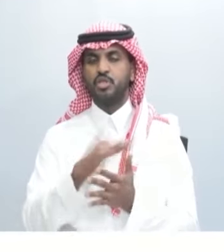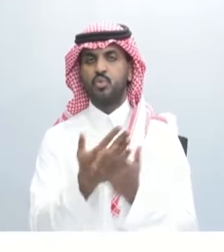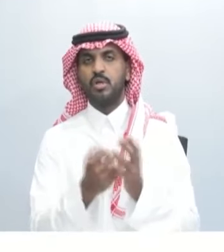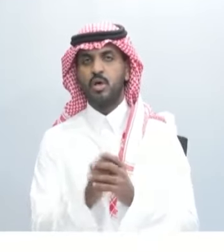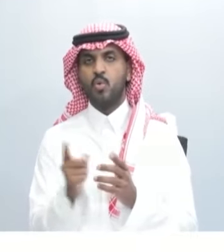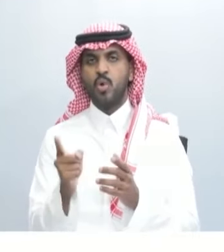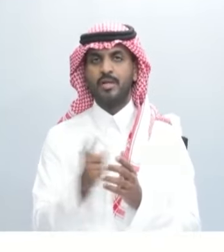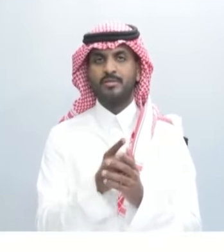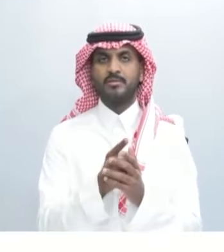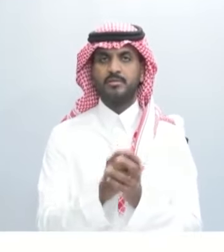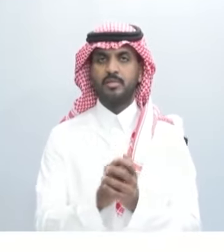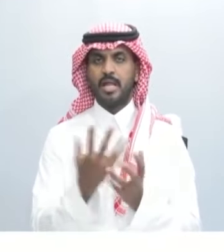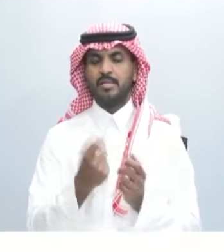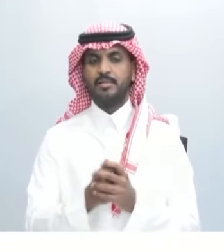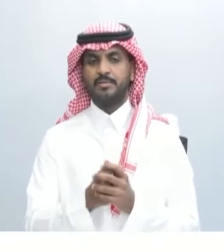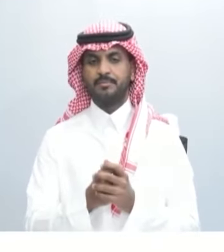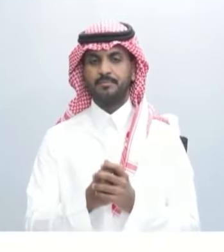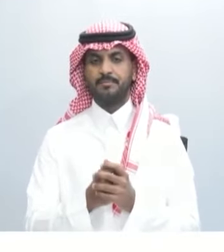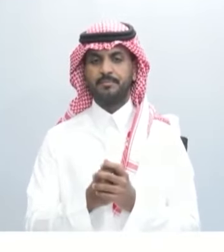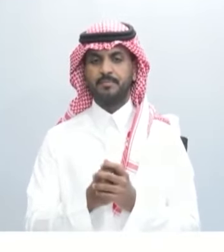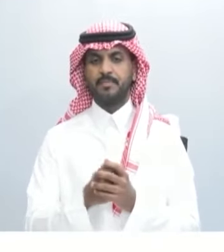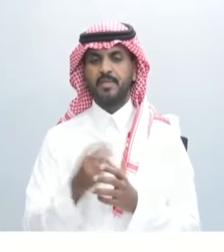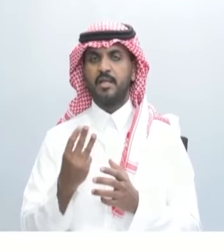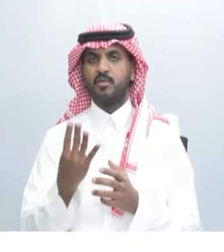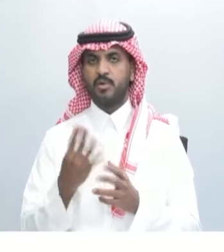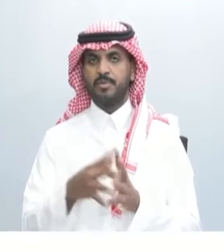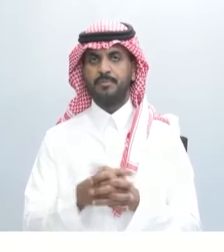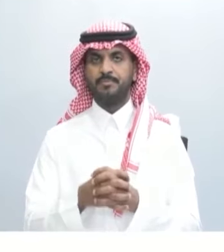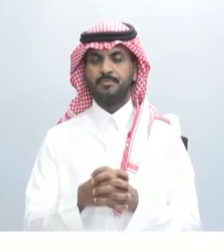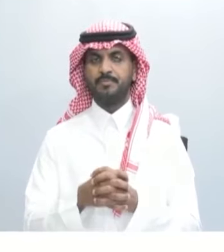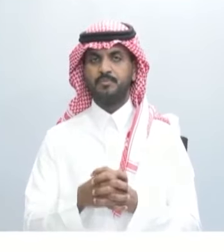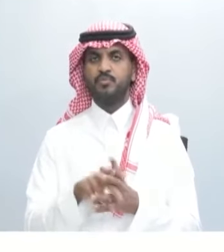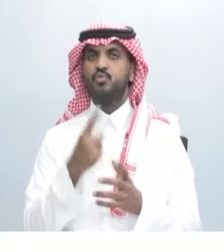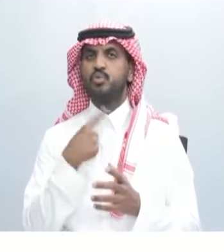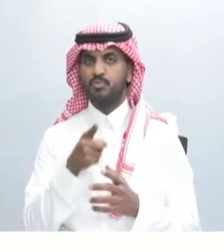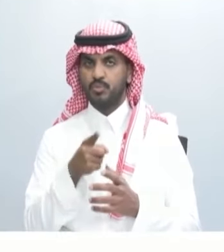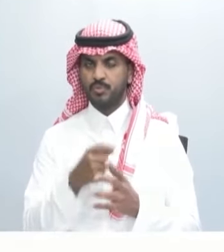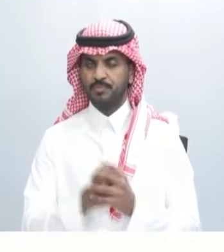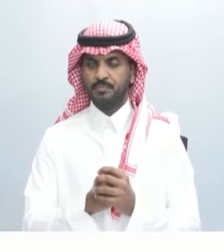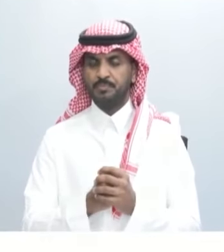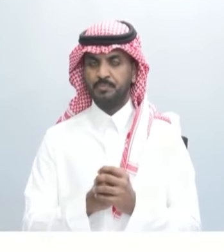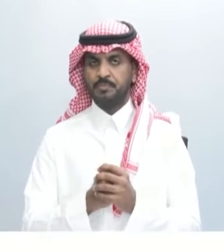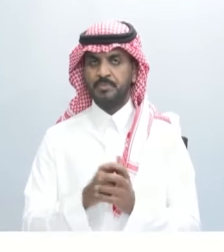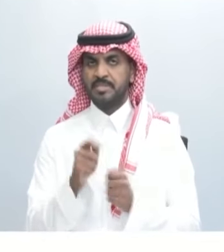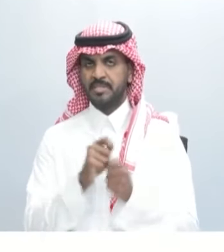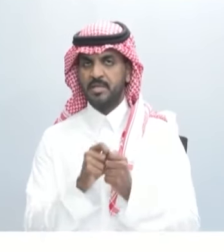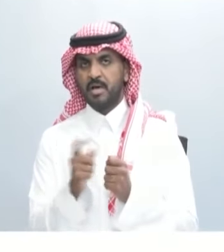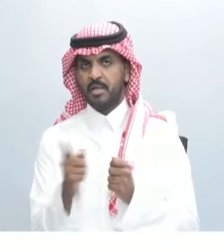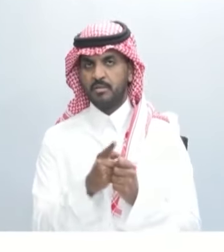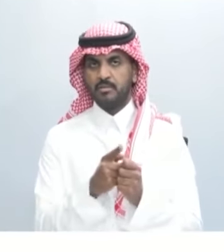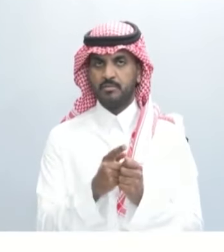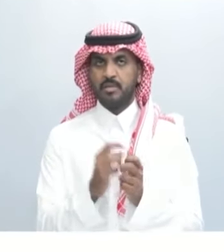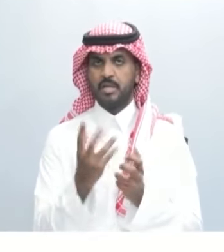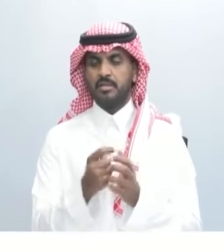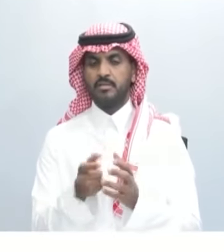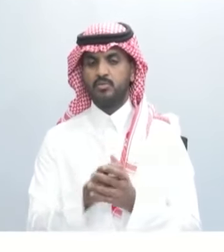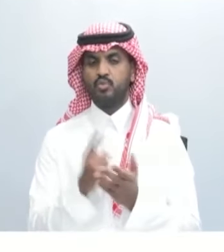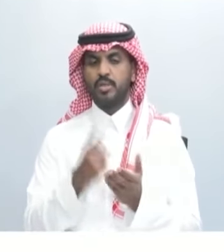او خط الاعداد الان ثلاثه واربعه نريد منكم ابنائي وبناتي ان تستخدموا خط الاعداد